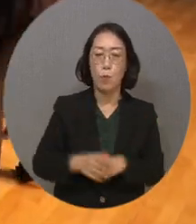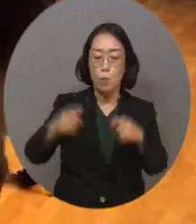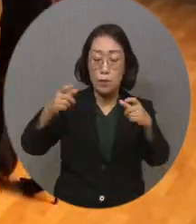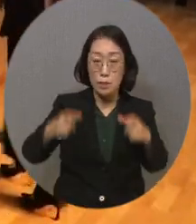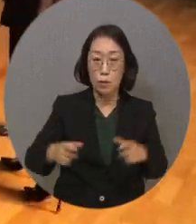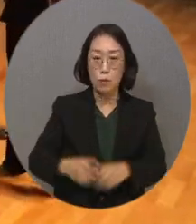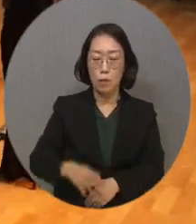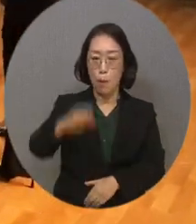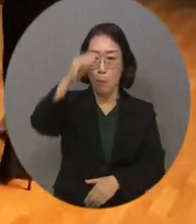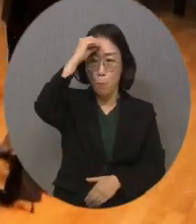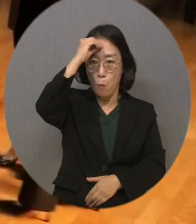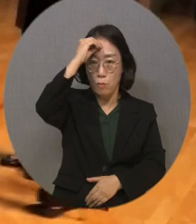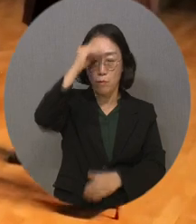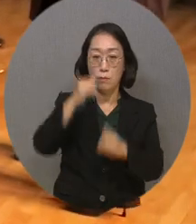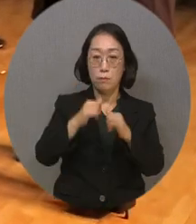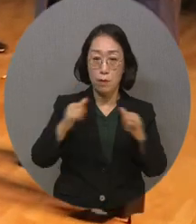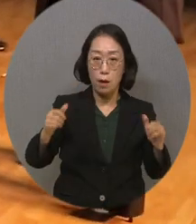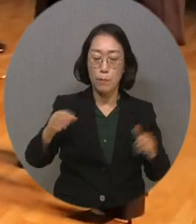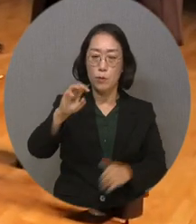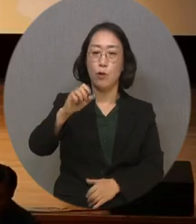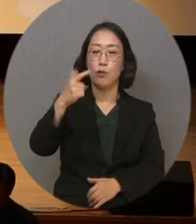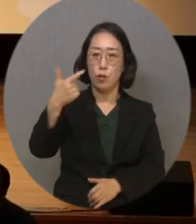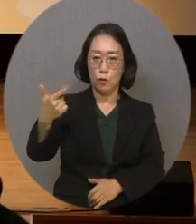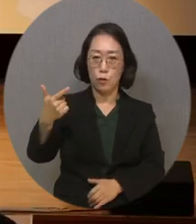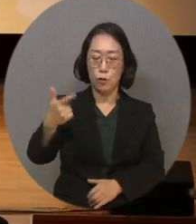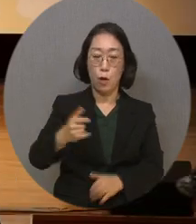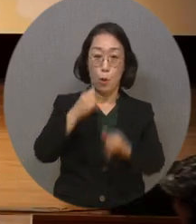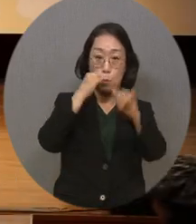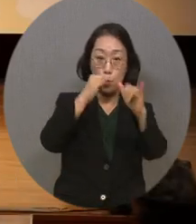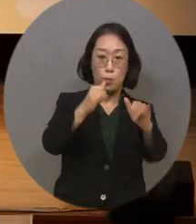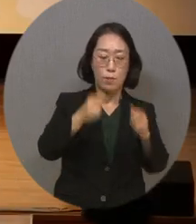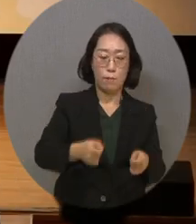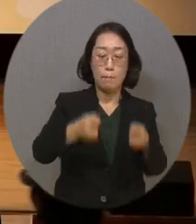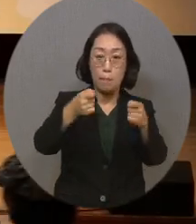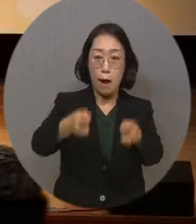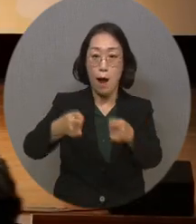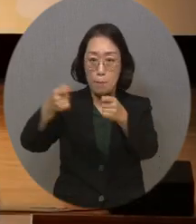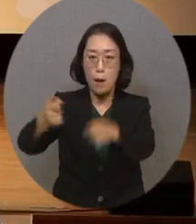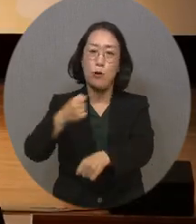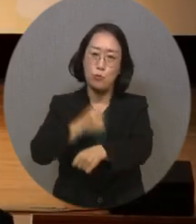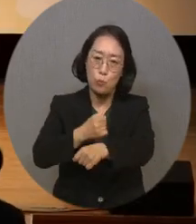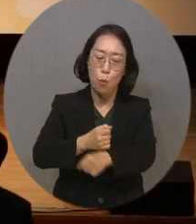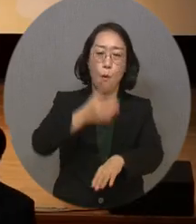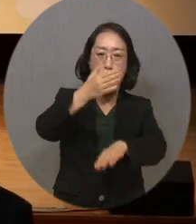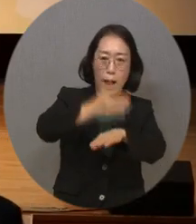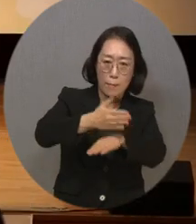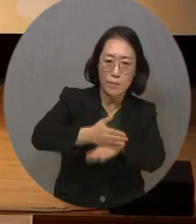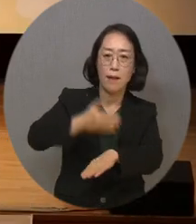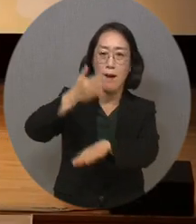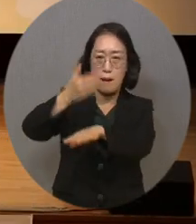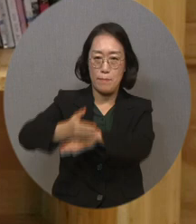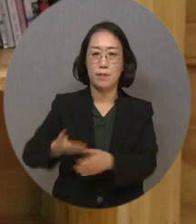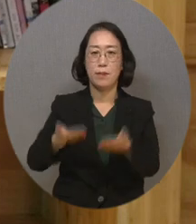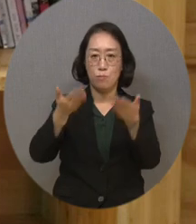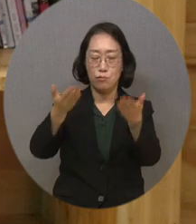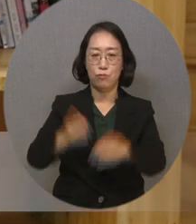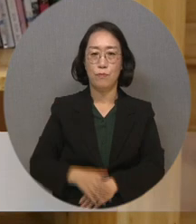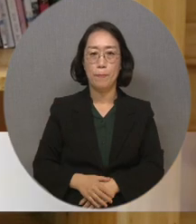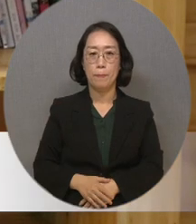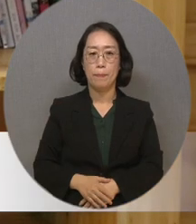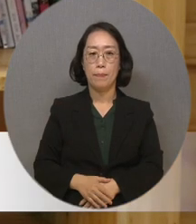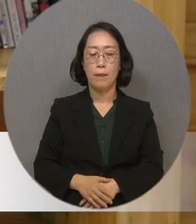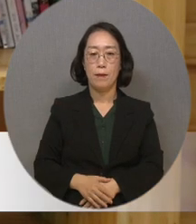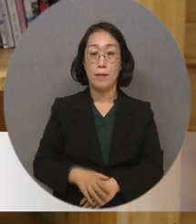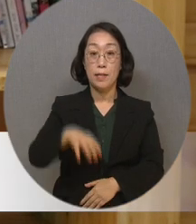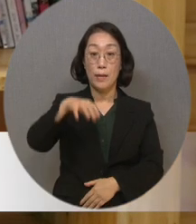지역사회에 귀감이 된 유공자 36명에게 표창을 수여해 그간의 공로에 감사를 표했습니다.